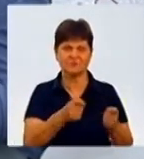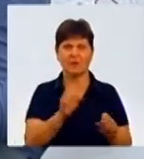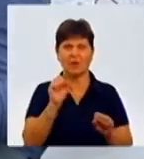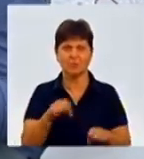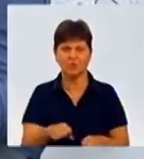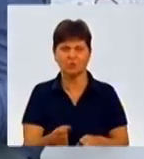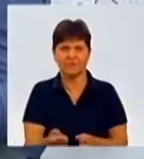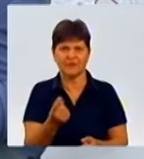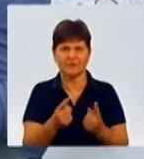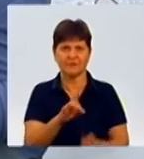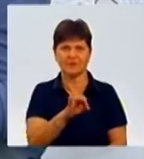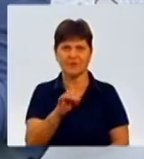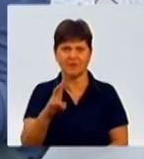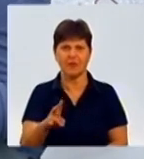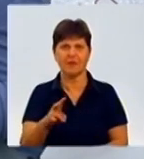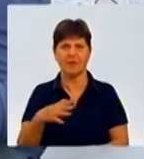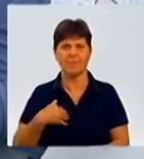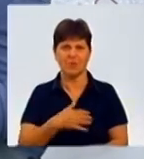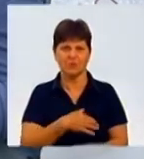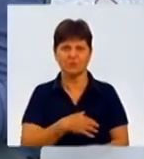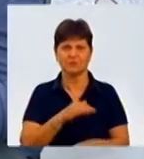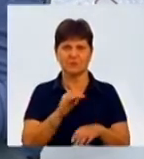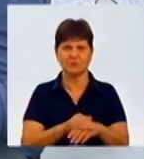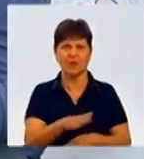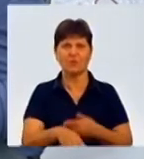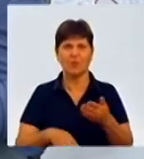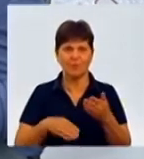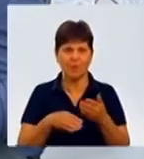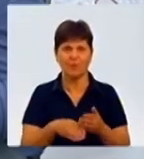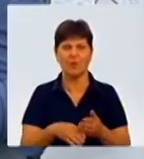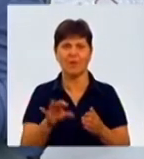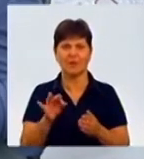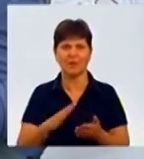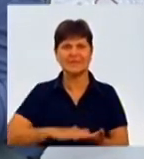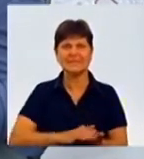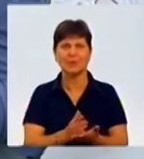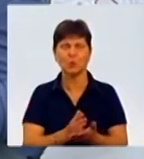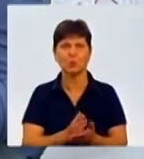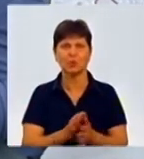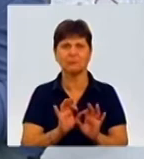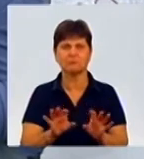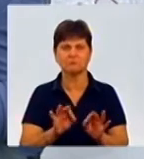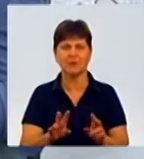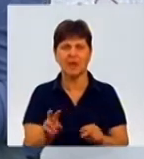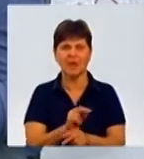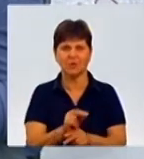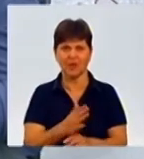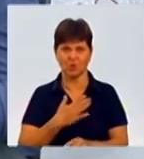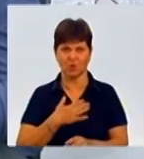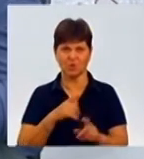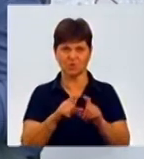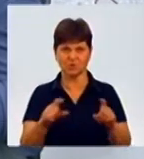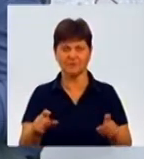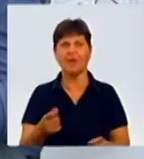залози, надамо йому консультативну допомогу, а потім скеруємо на лікування – до нашого закладу, то значить наші виїзди вже не